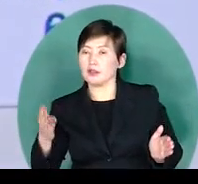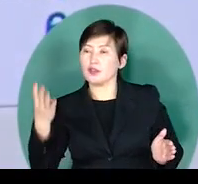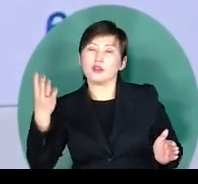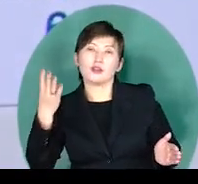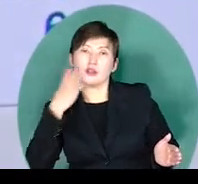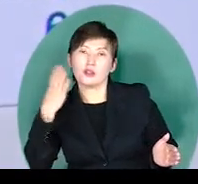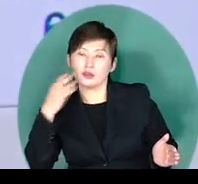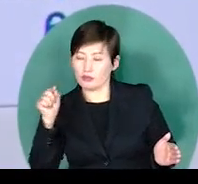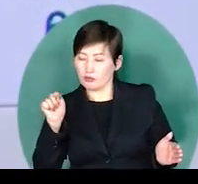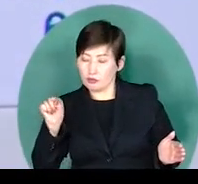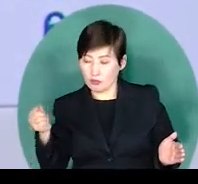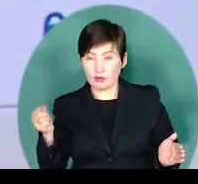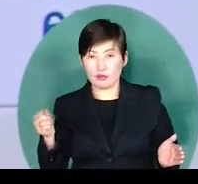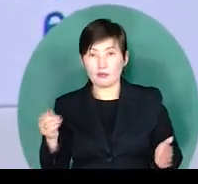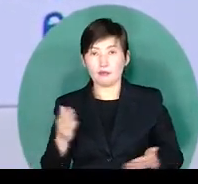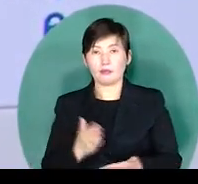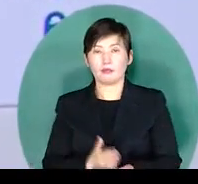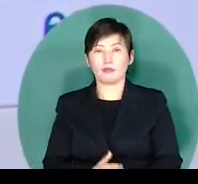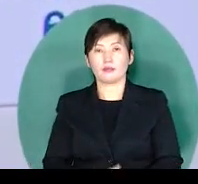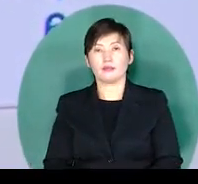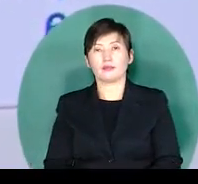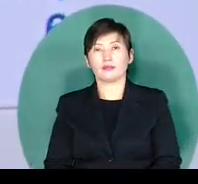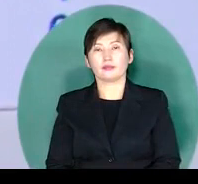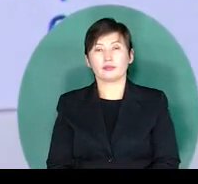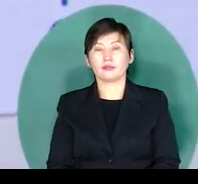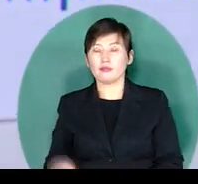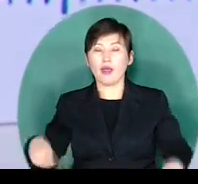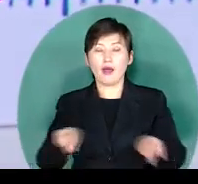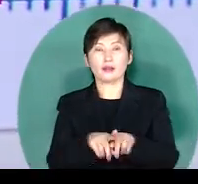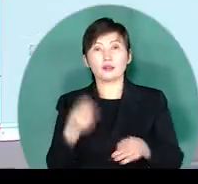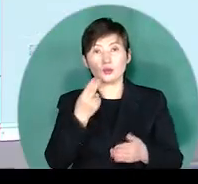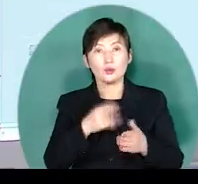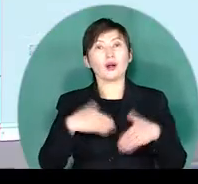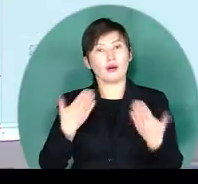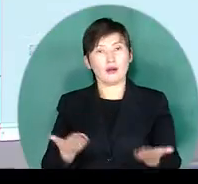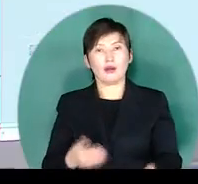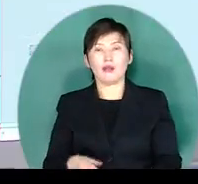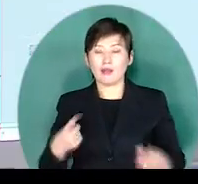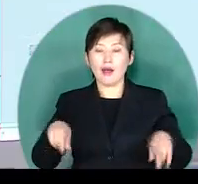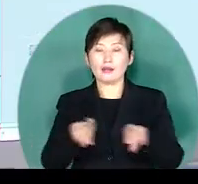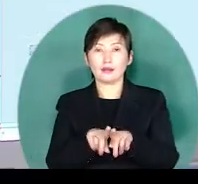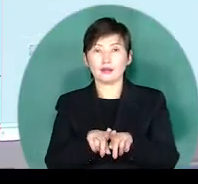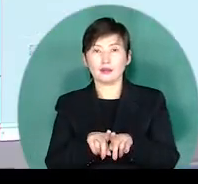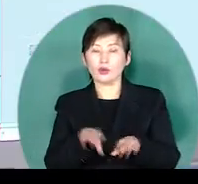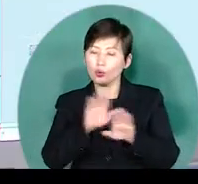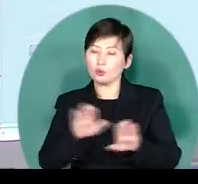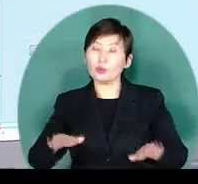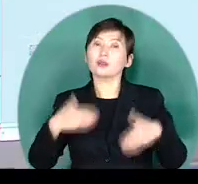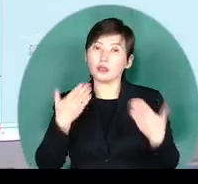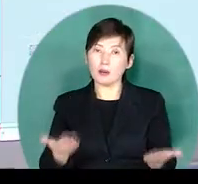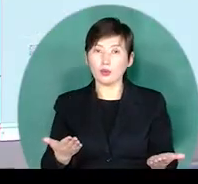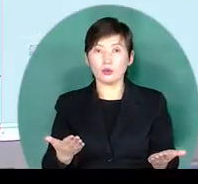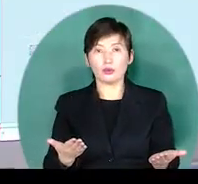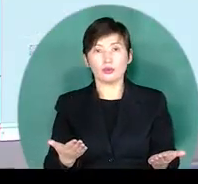90-ээс хойшоо 91 жаваад энд ингэж тэмдэглэнэ гэсэн. За, гих мэтчлэнгээр сурагчид та